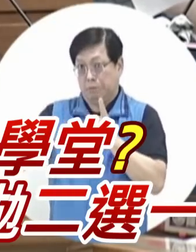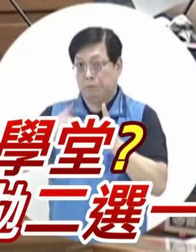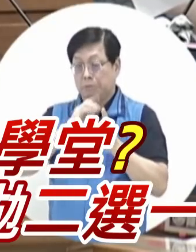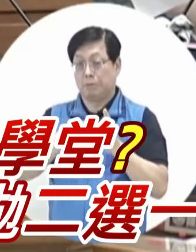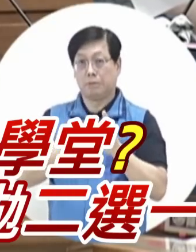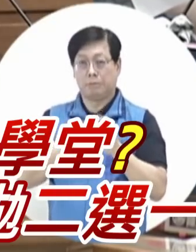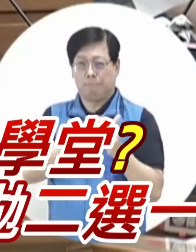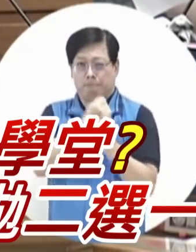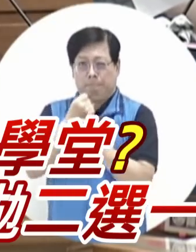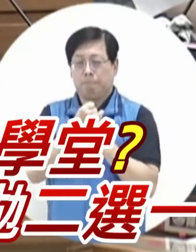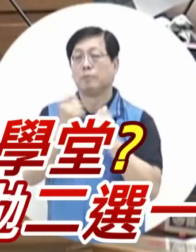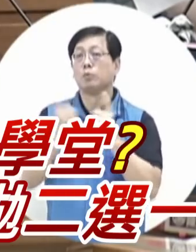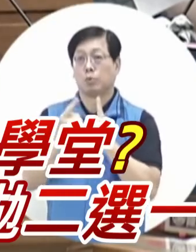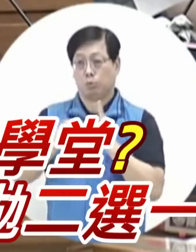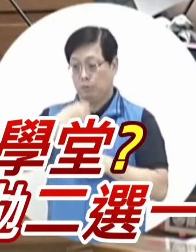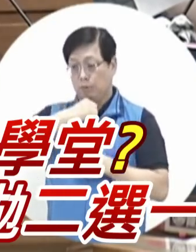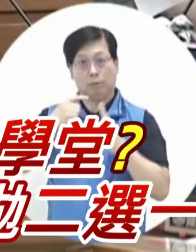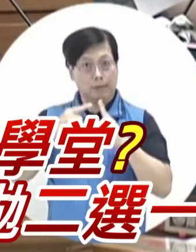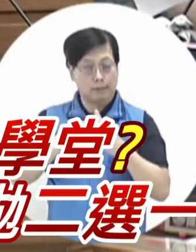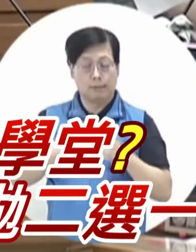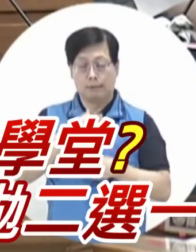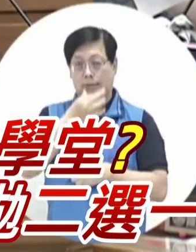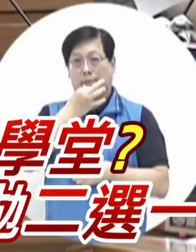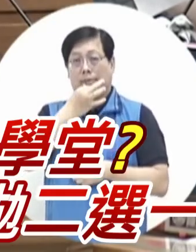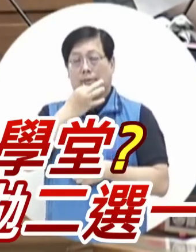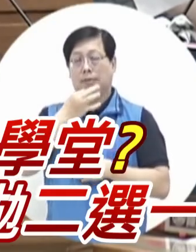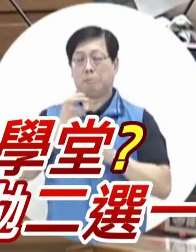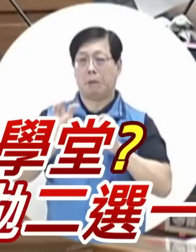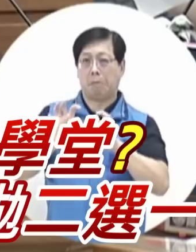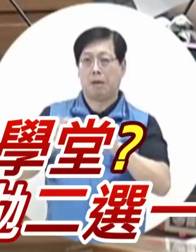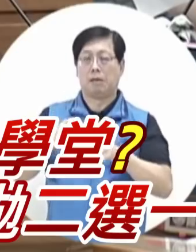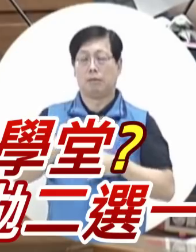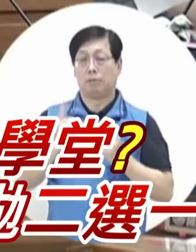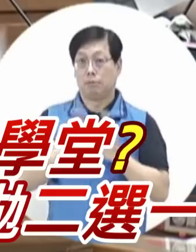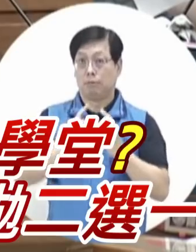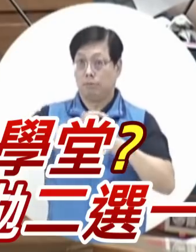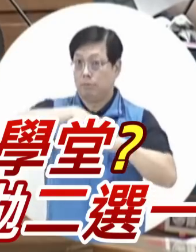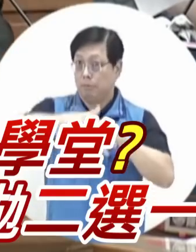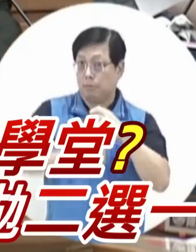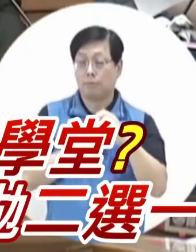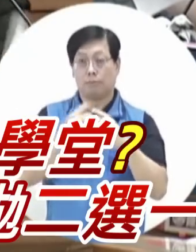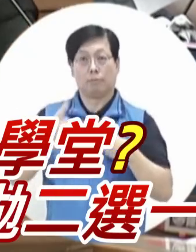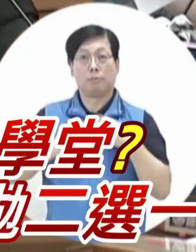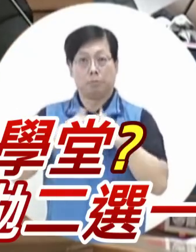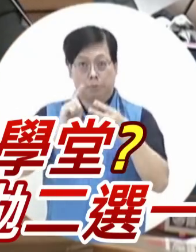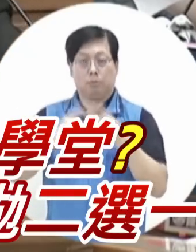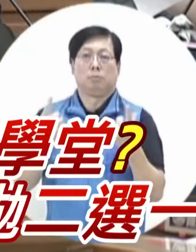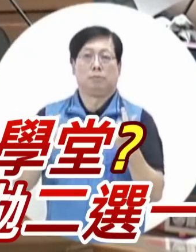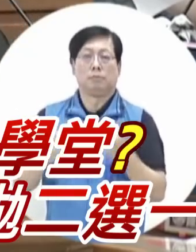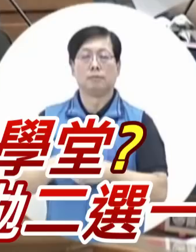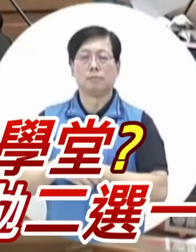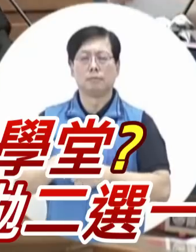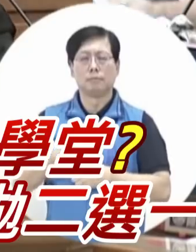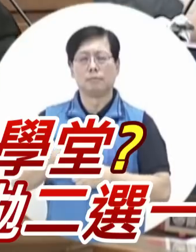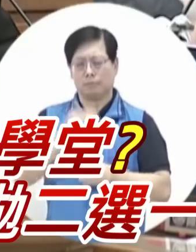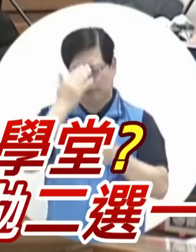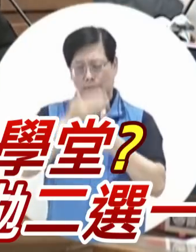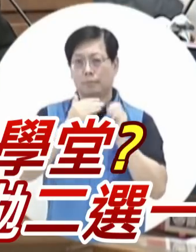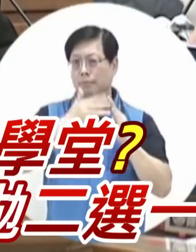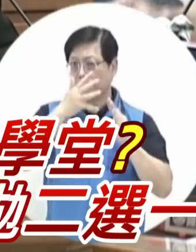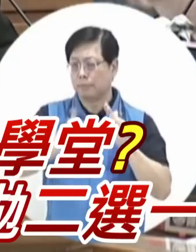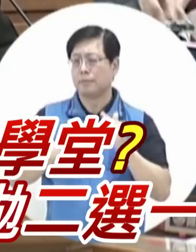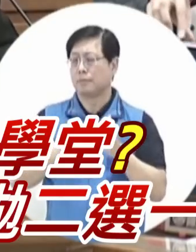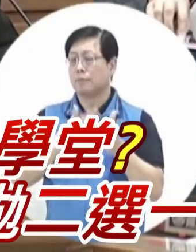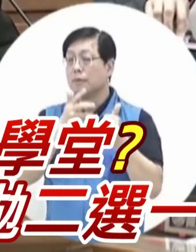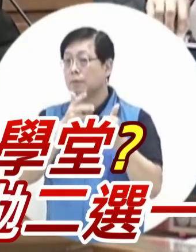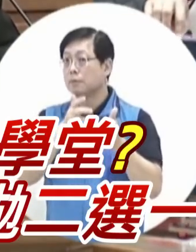经对台湾人造成威胁了，已经对全世界的自由民主也带来了威胁。所以，请市长哈，请问市